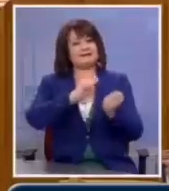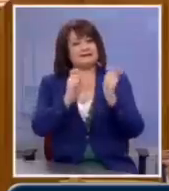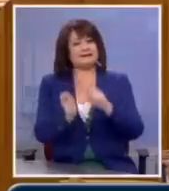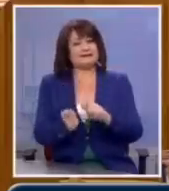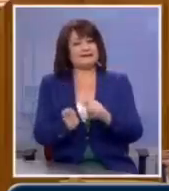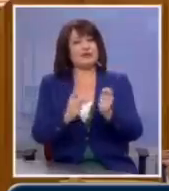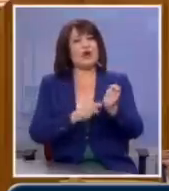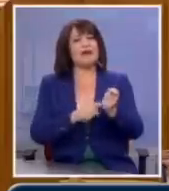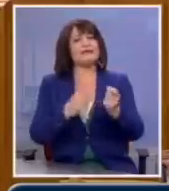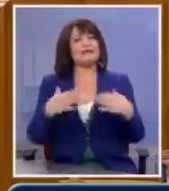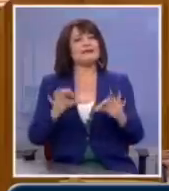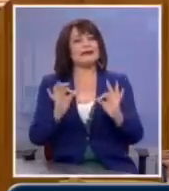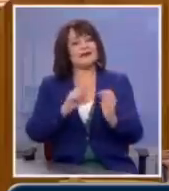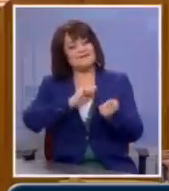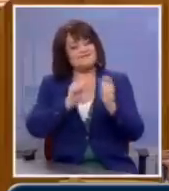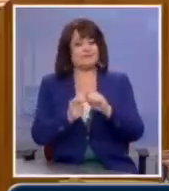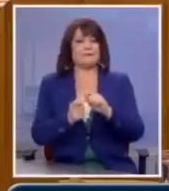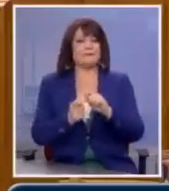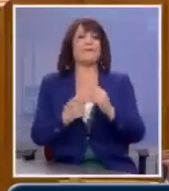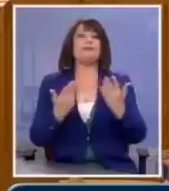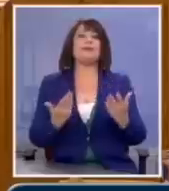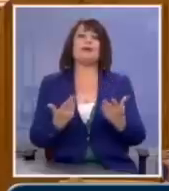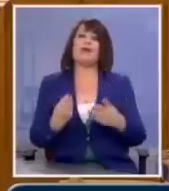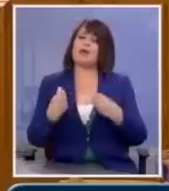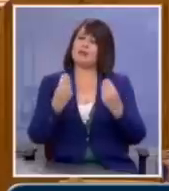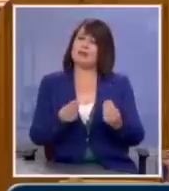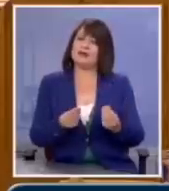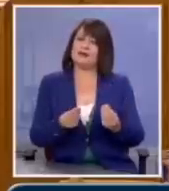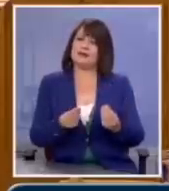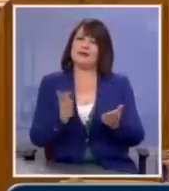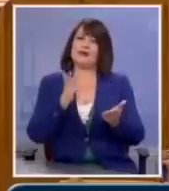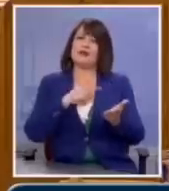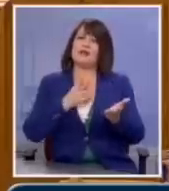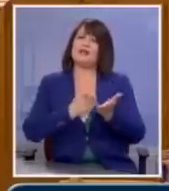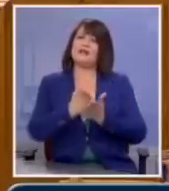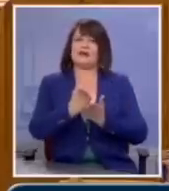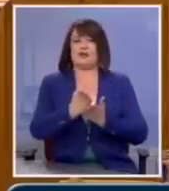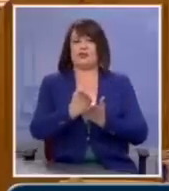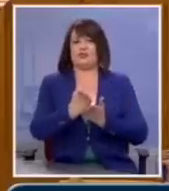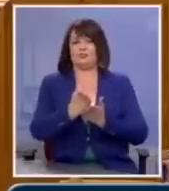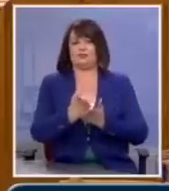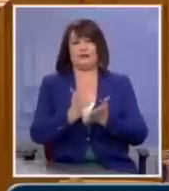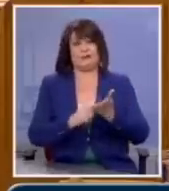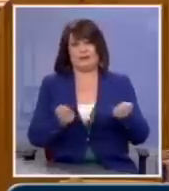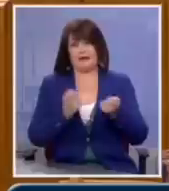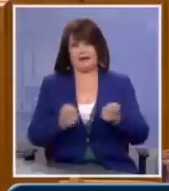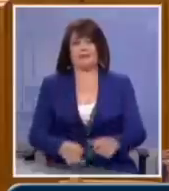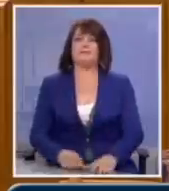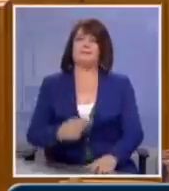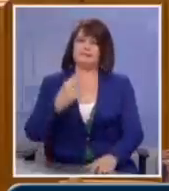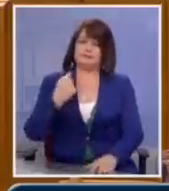αρχικό χαρακτήρα και πρημοδοτούσαν το δίκαιο του εδάφους. Εμείς, όπως θα δείτε και